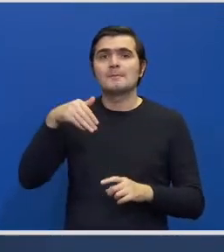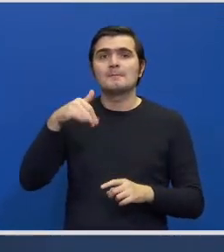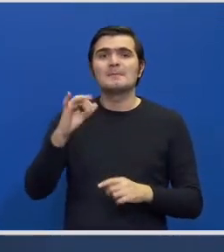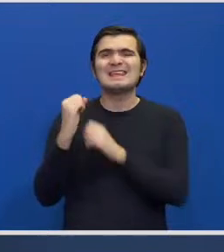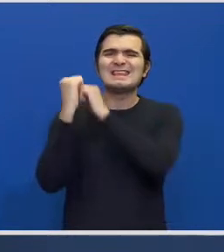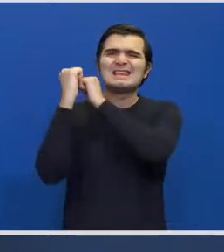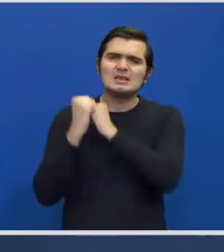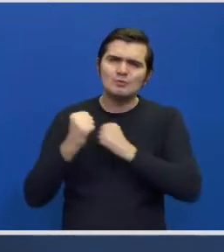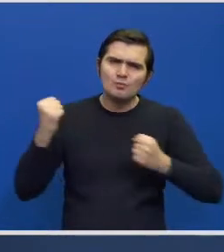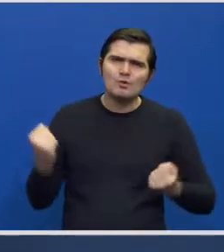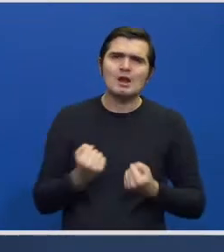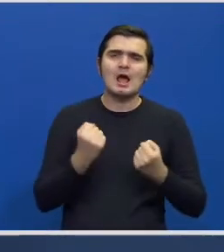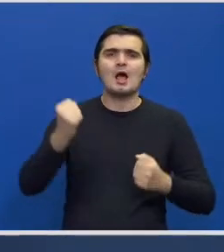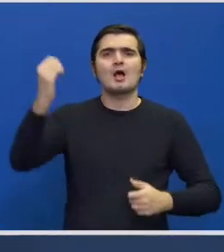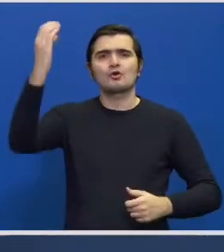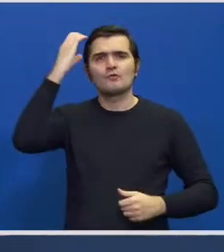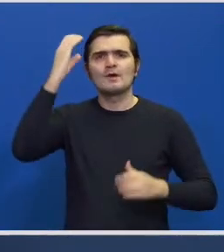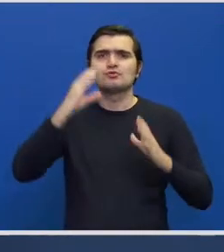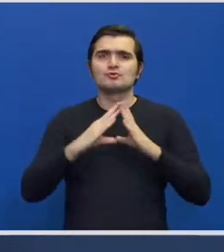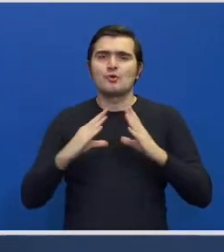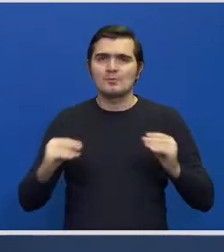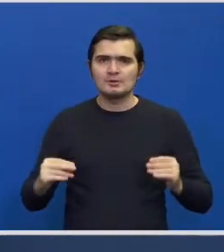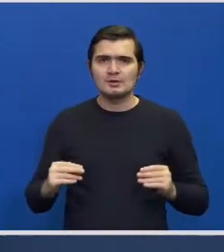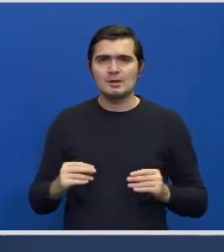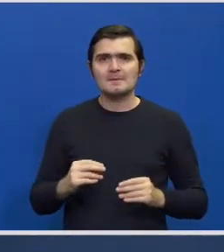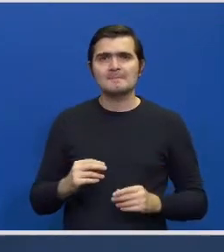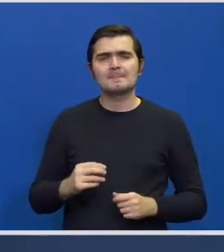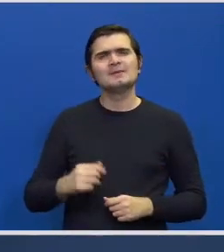misiunii pe care a avut-o Guvernul României